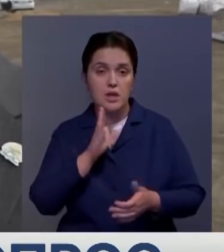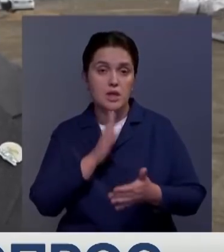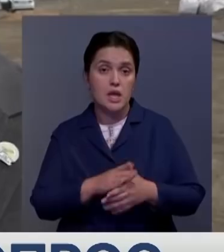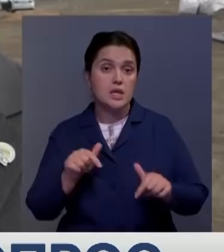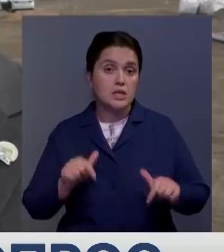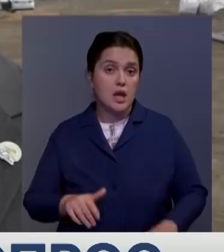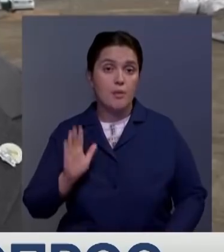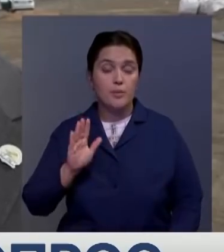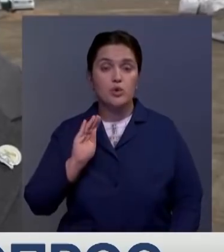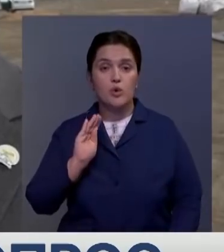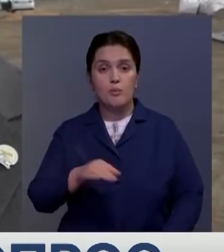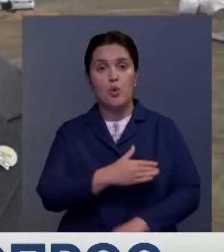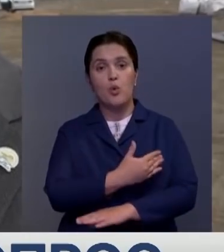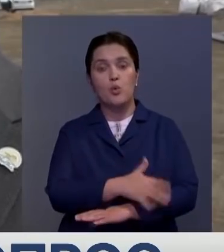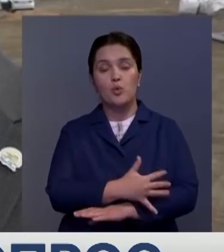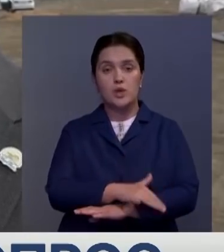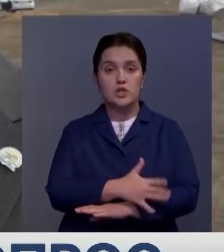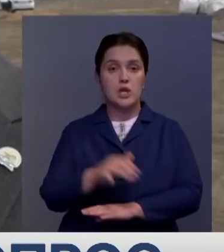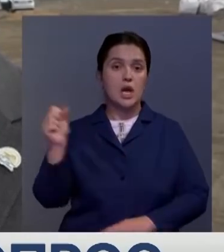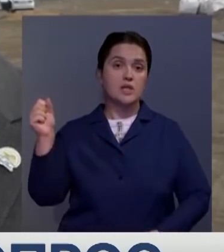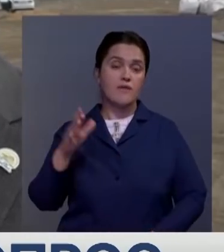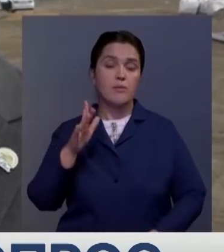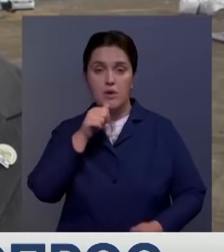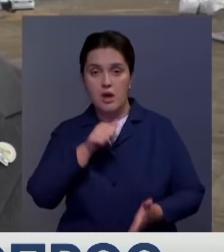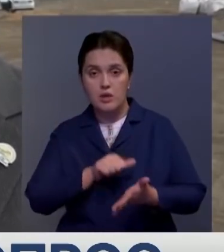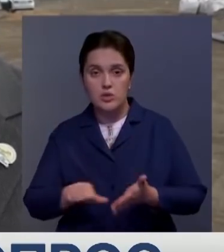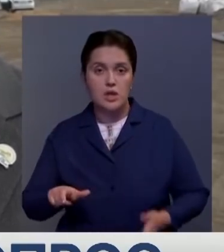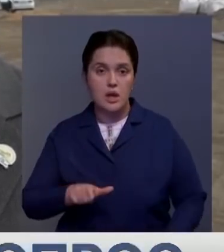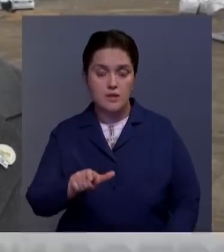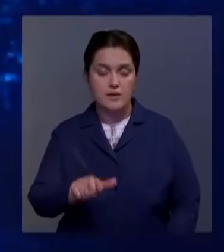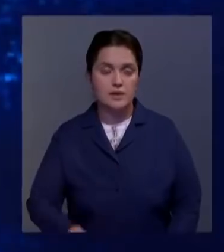Здесь будет установлено уличное освещение, проложен асфальт.